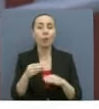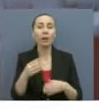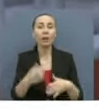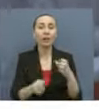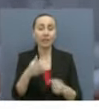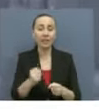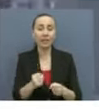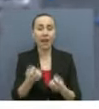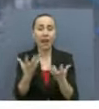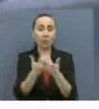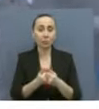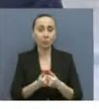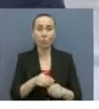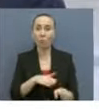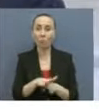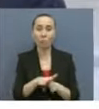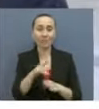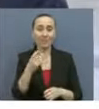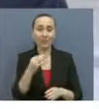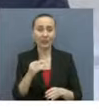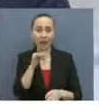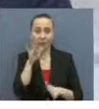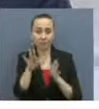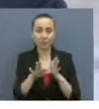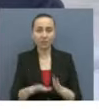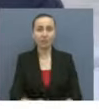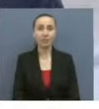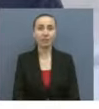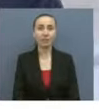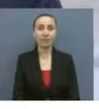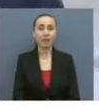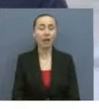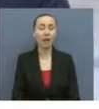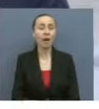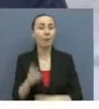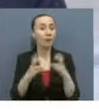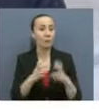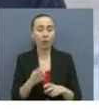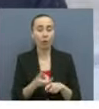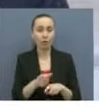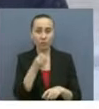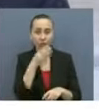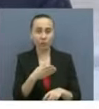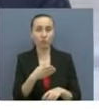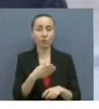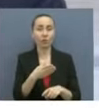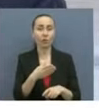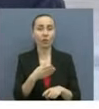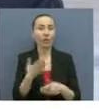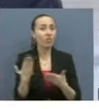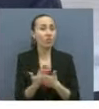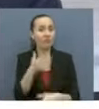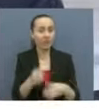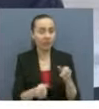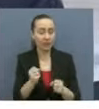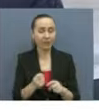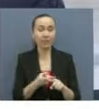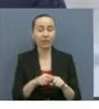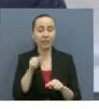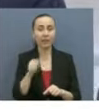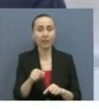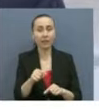полным циклом автоматизации. Предприятие великолепное, умное доение. Вот такое инновационное, наверное, в нашей области вы понимаете, что